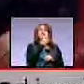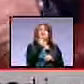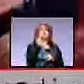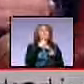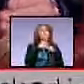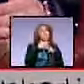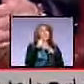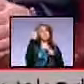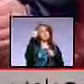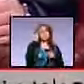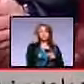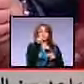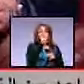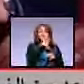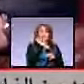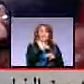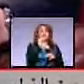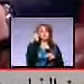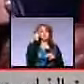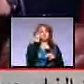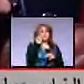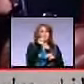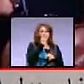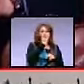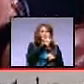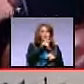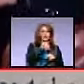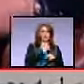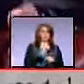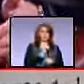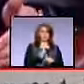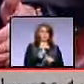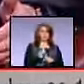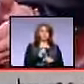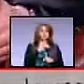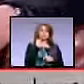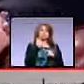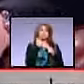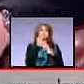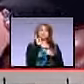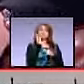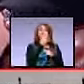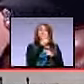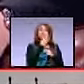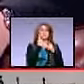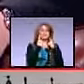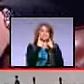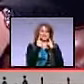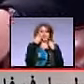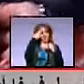بص هي جت على مراحل. يعني اضحك وبعدين امرأة من زمن الحب وبعدين